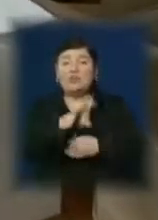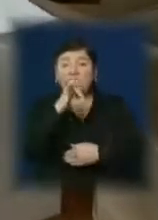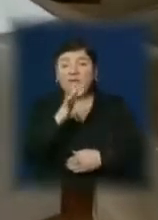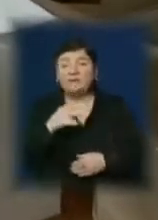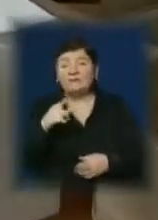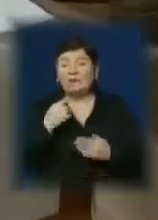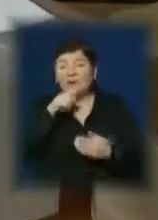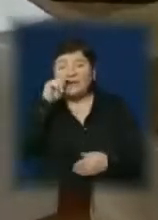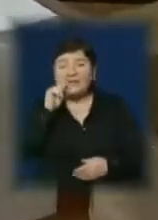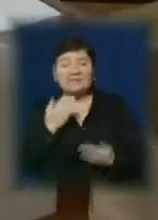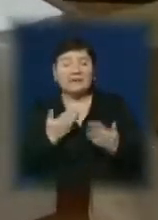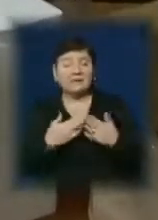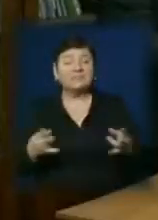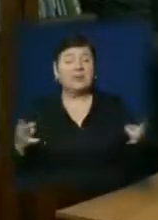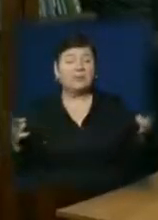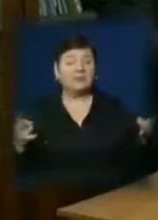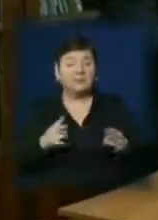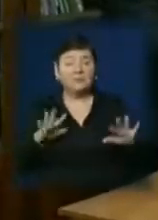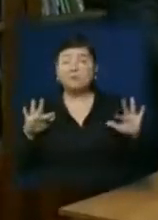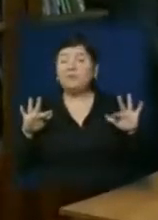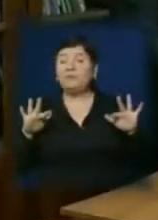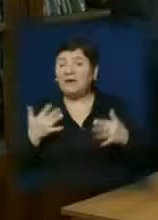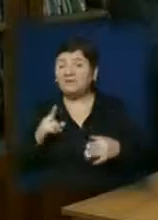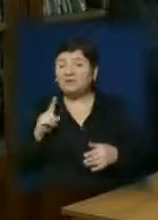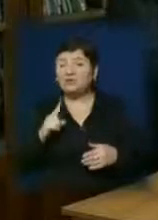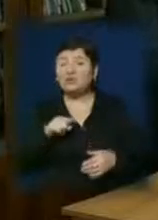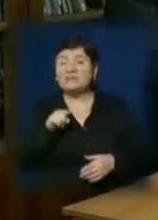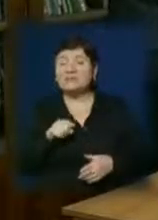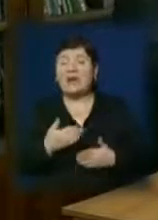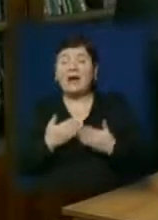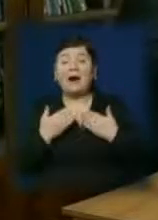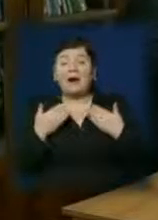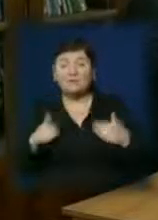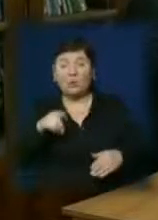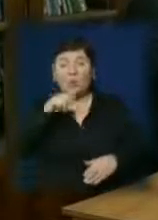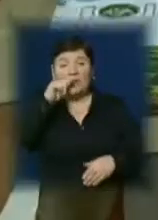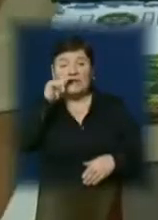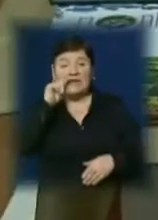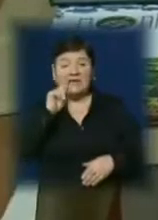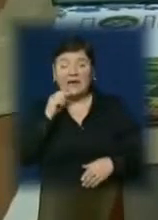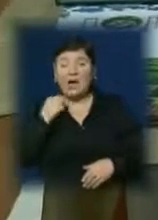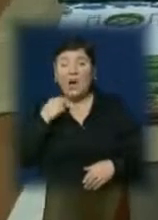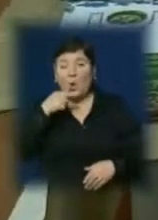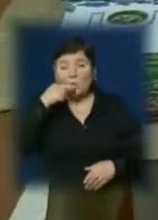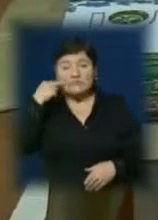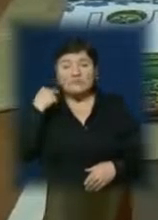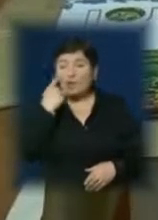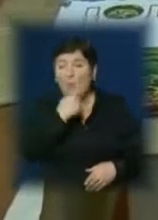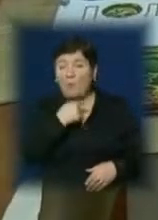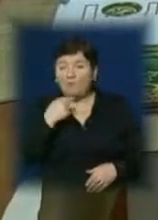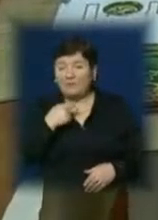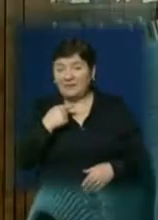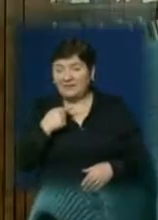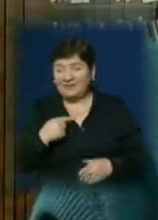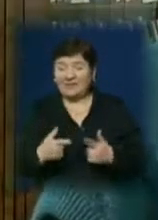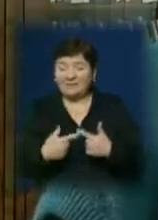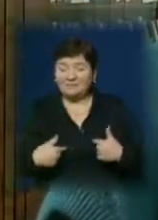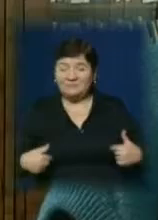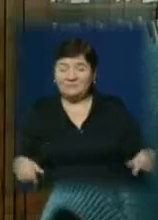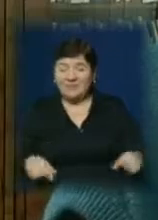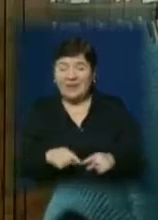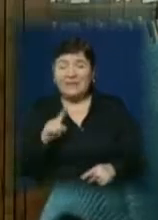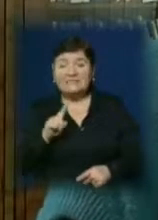дуже приємно, щоб діти Сходу познайомилися, можливо, з тими нашими письменниками, які їм не дуже відомі, скажімо так.